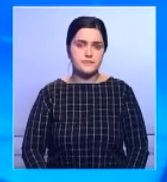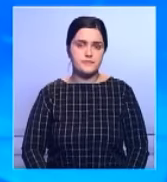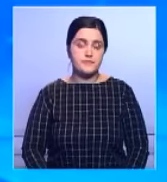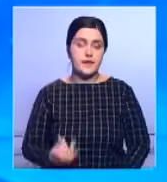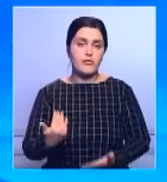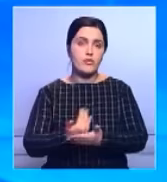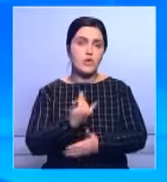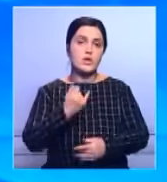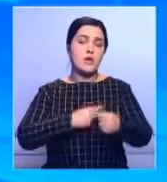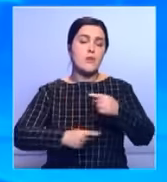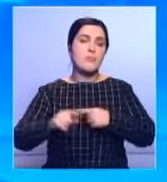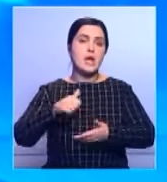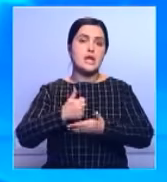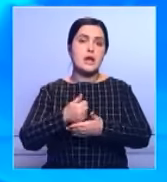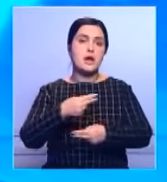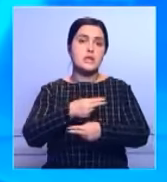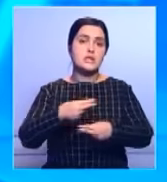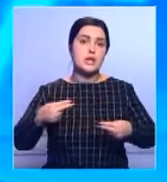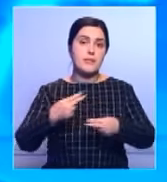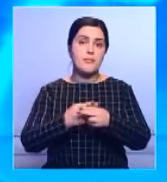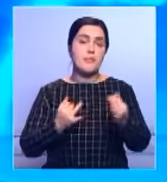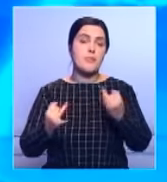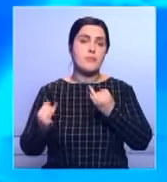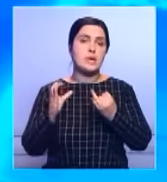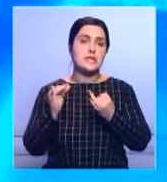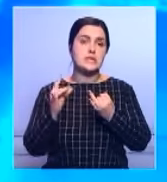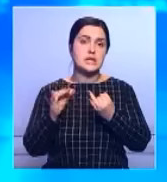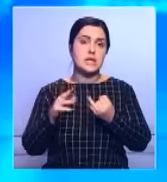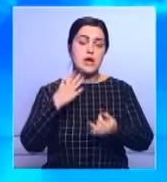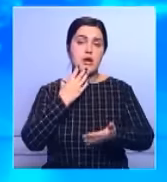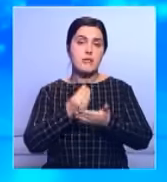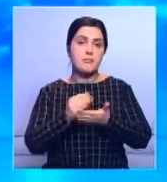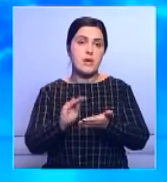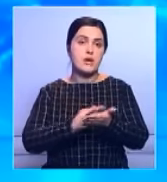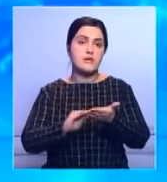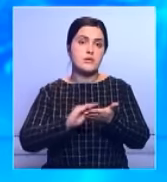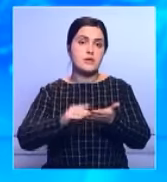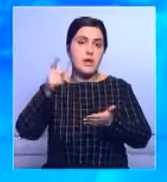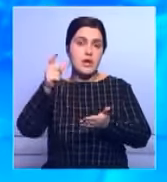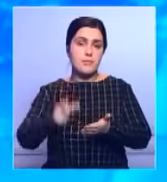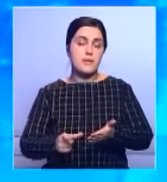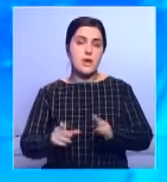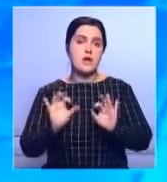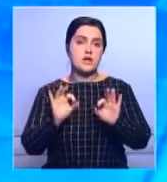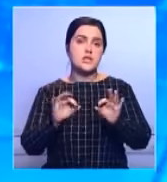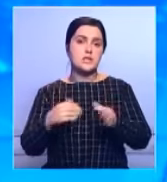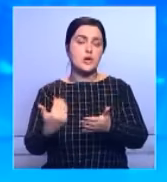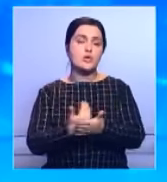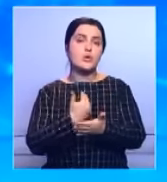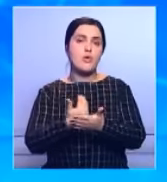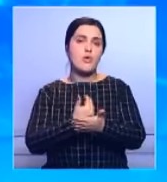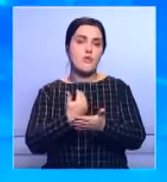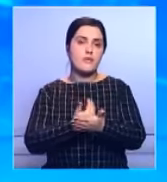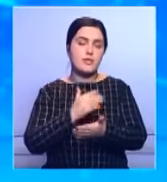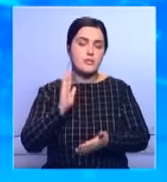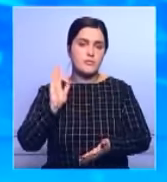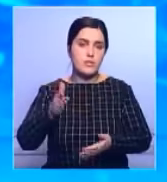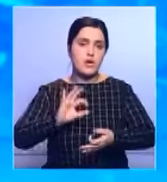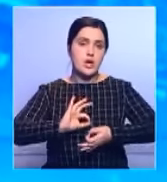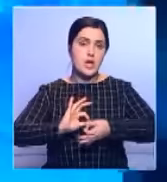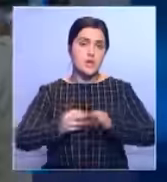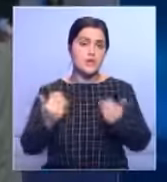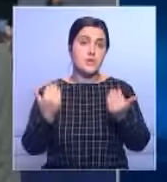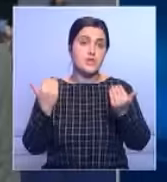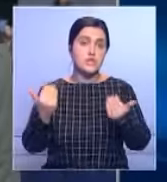И мы вновь возвращаемся к главной теме дня – переговорам по Сирии. Моя коллега Данара Жуманова готова рассказать о новостях с полей станинского